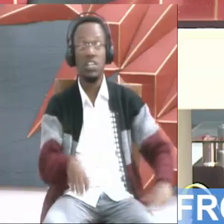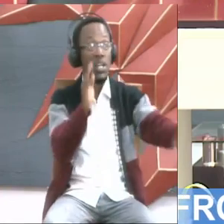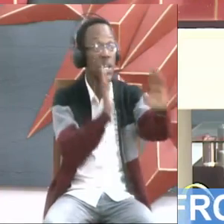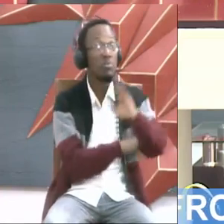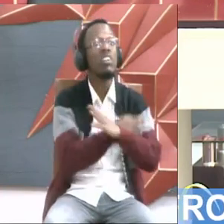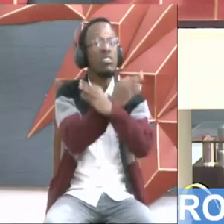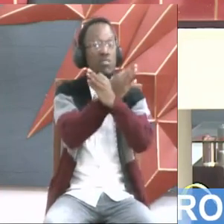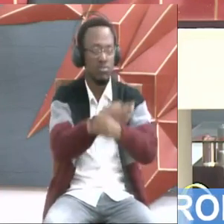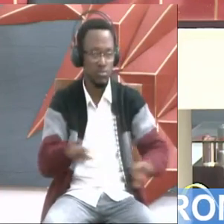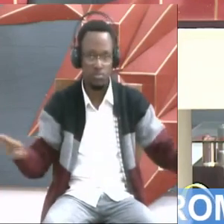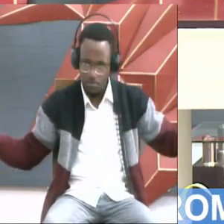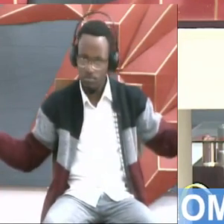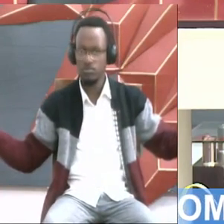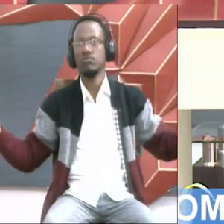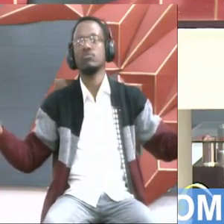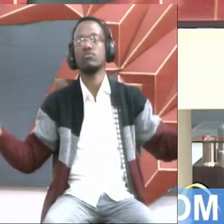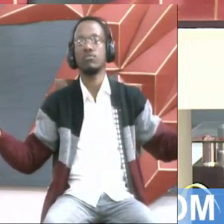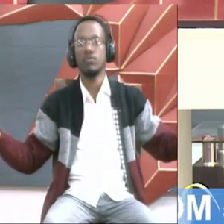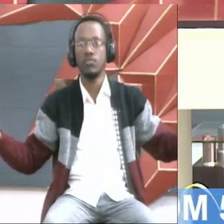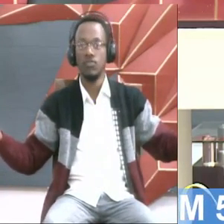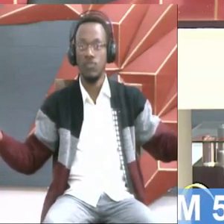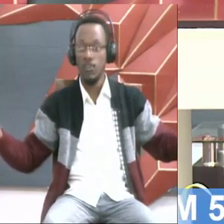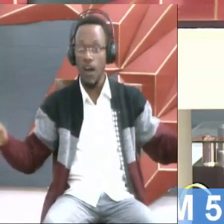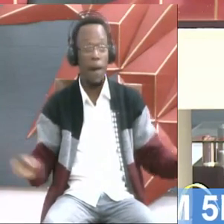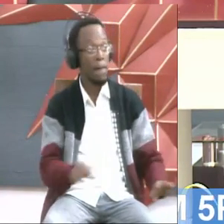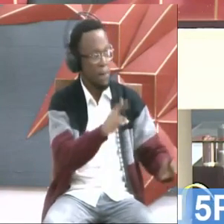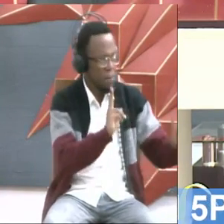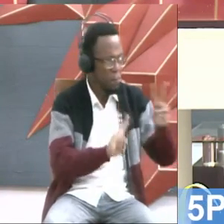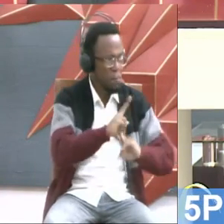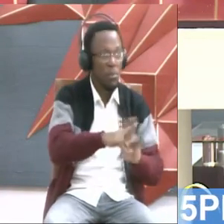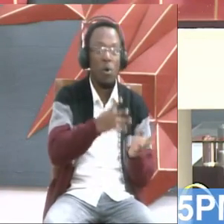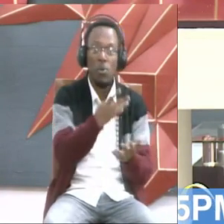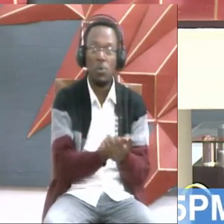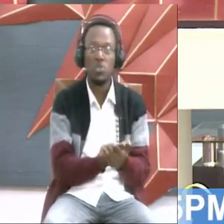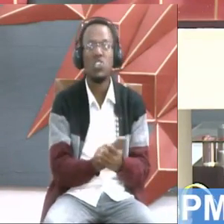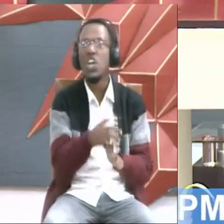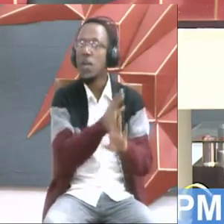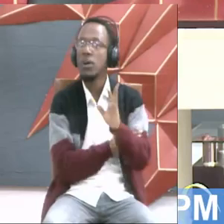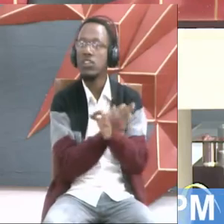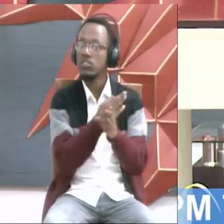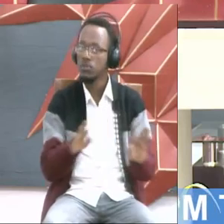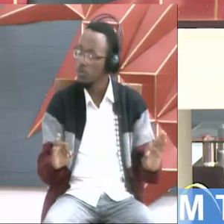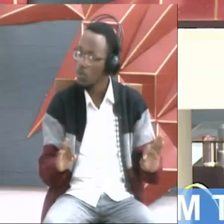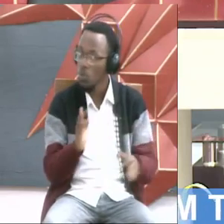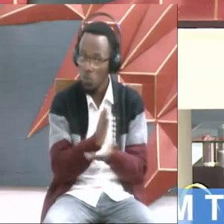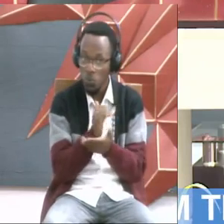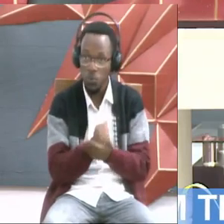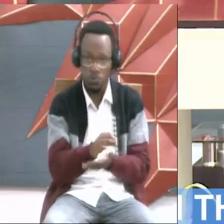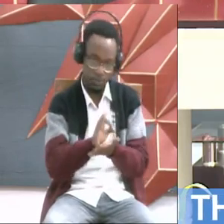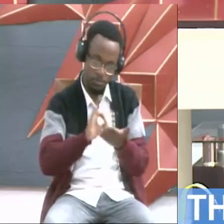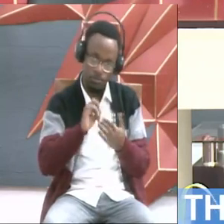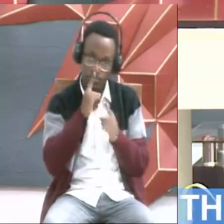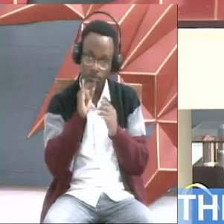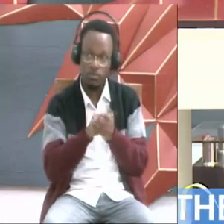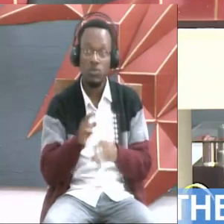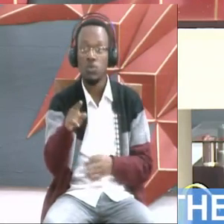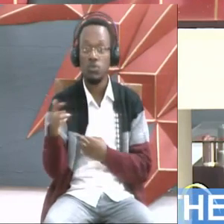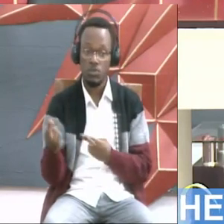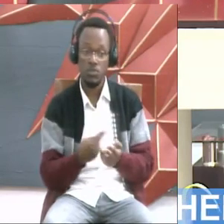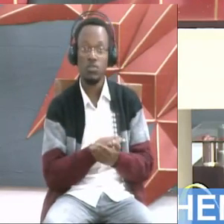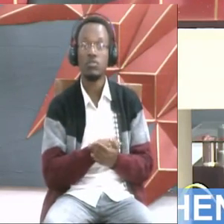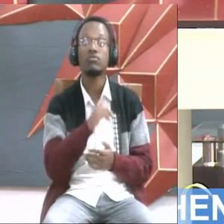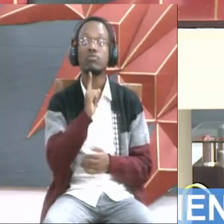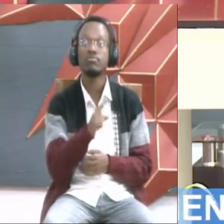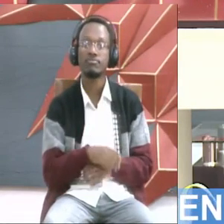ikababohora. Amen. Abari baboshwe bakabohorwa bakidegenza kuko handitse ngo mwakire ukuri